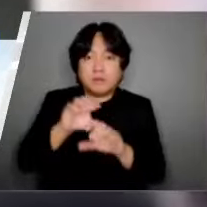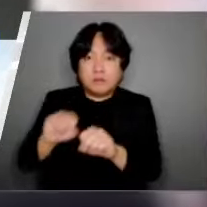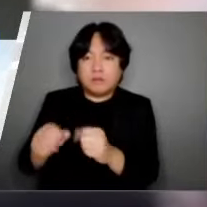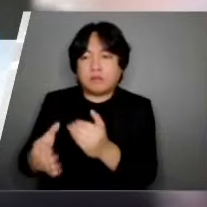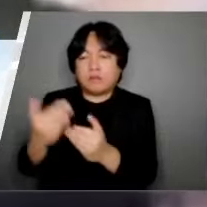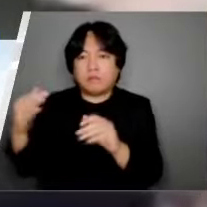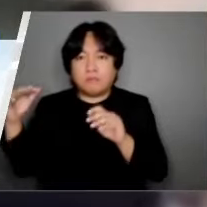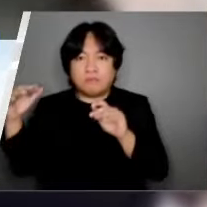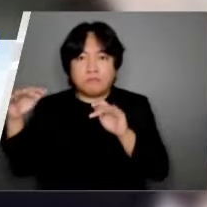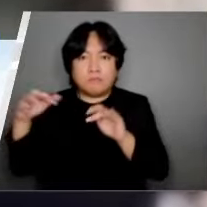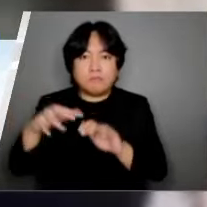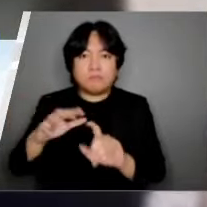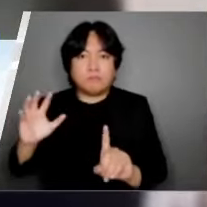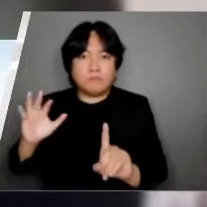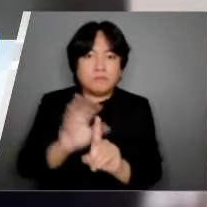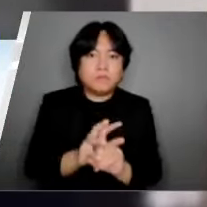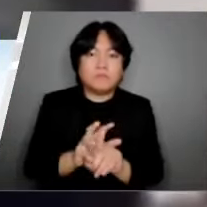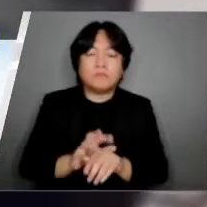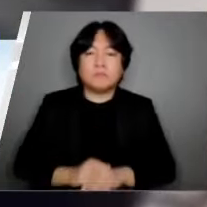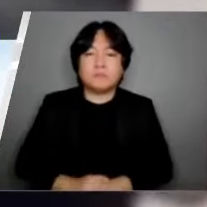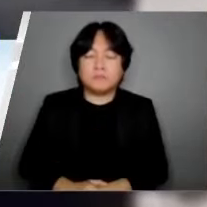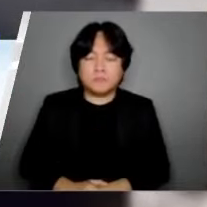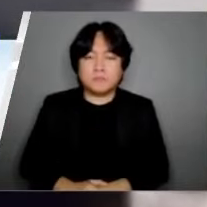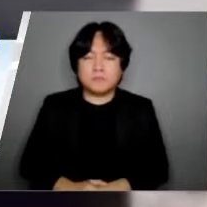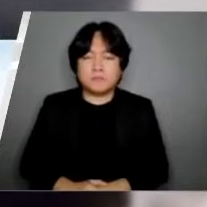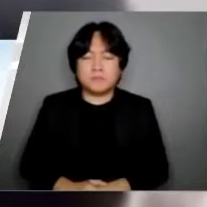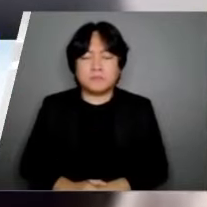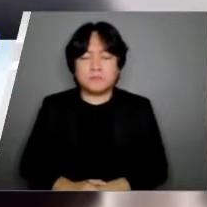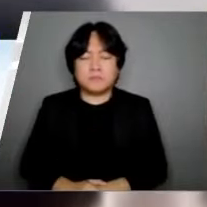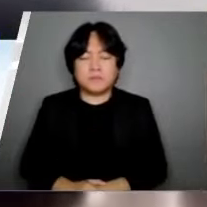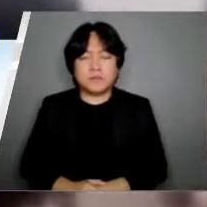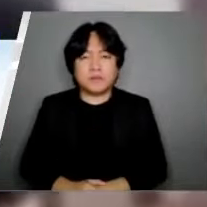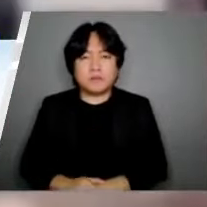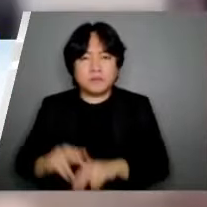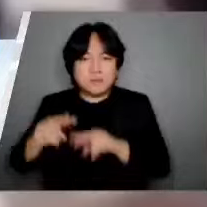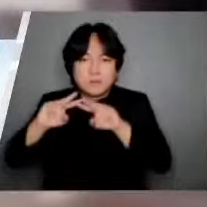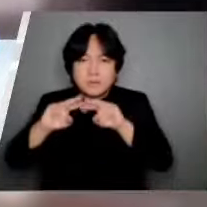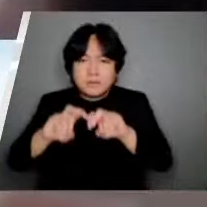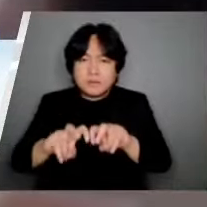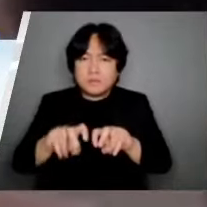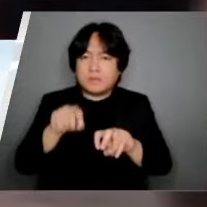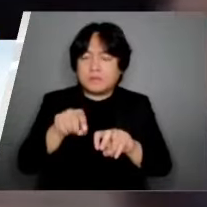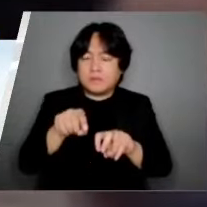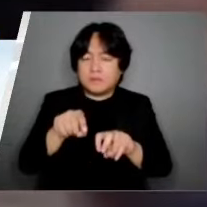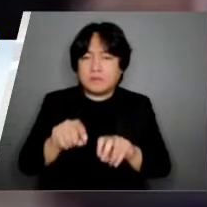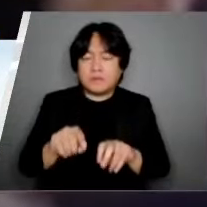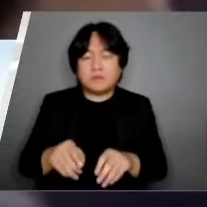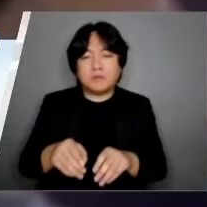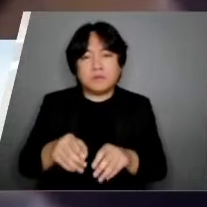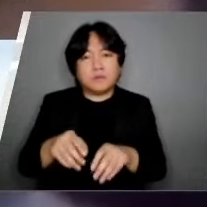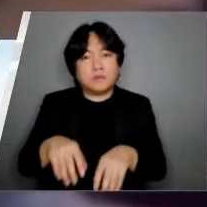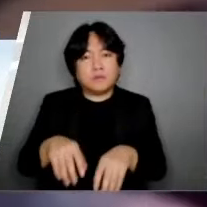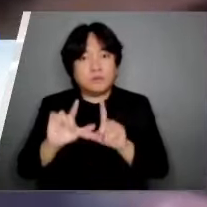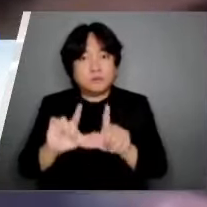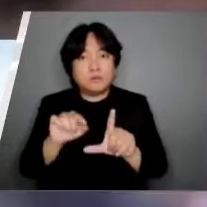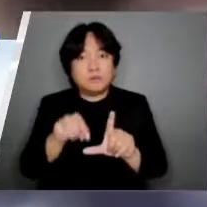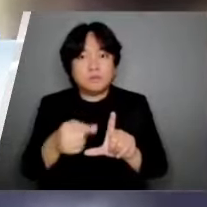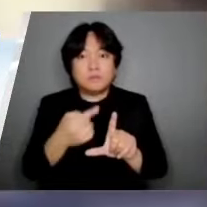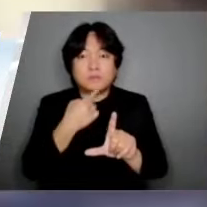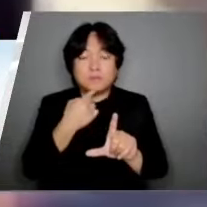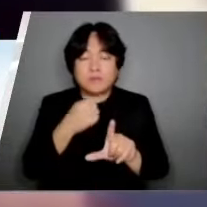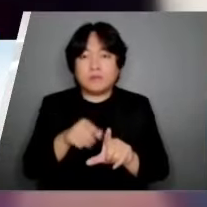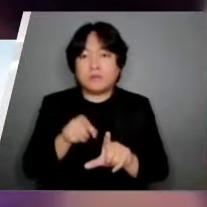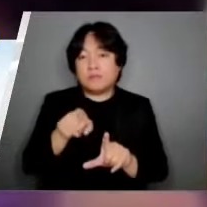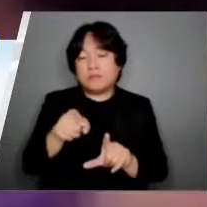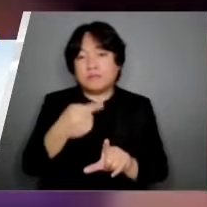Base po sa investigasyon, naka-assign ang suspect sa Compostela contingent. Humingi umano ng tulong ang choreographer sa police para